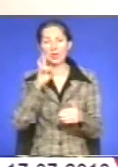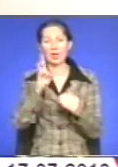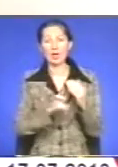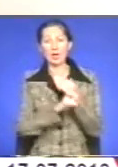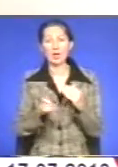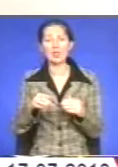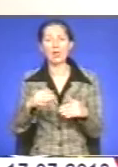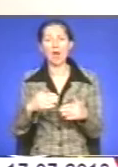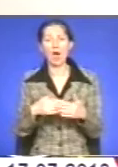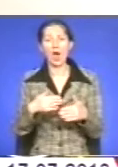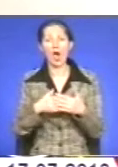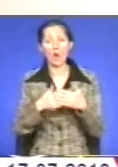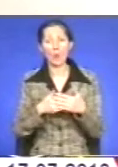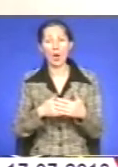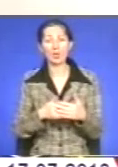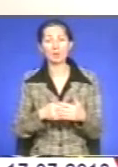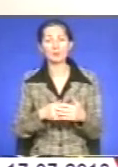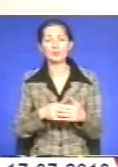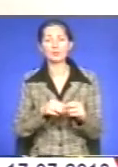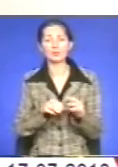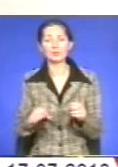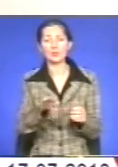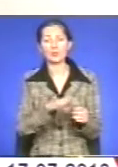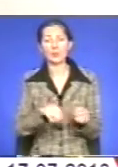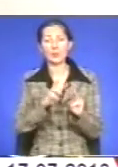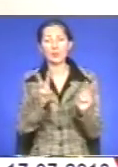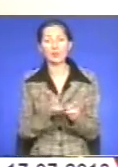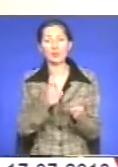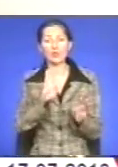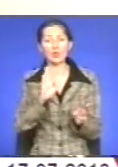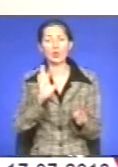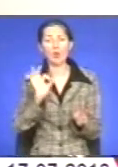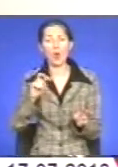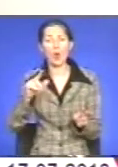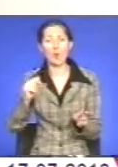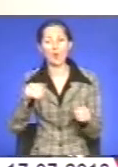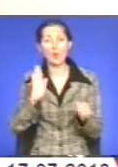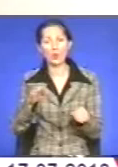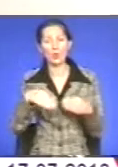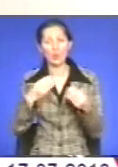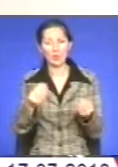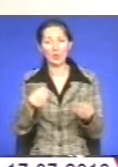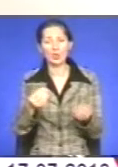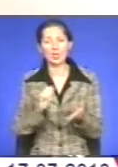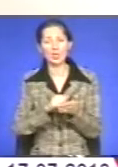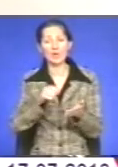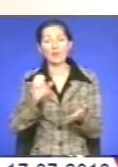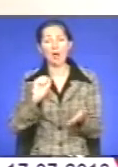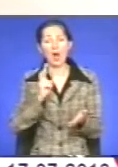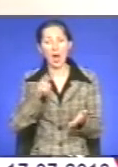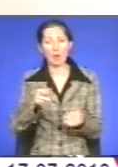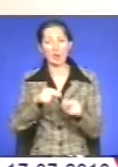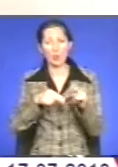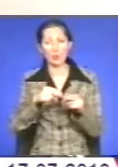громаді парафія святих Володимира та Ольги було видано державний акт на забудову земельної ділянки для обслуговування